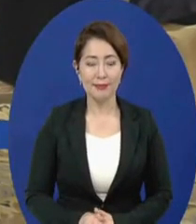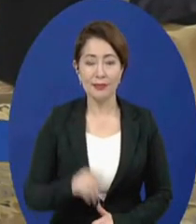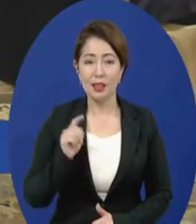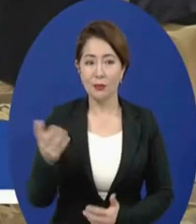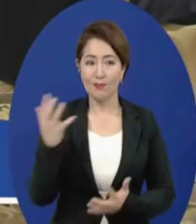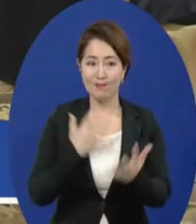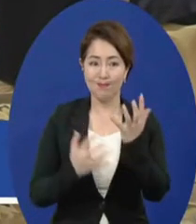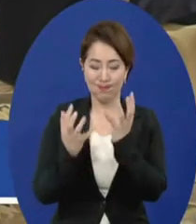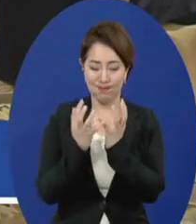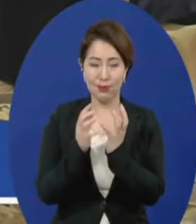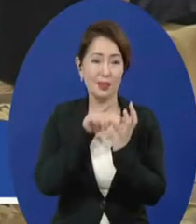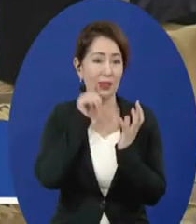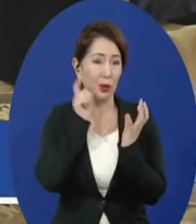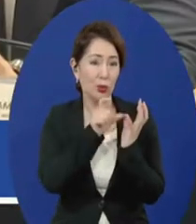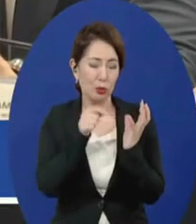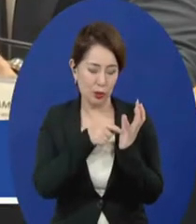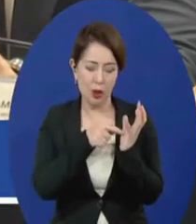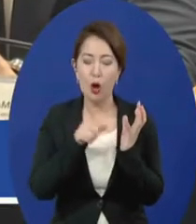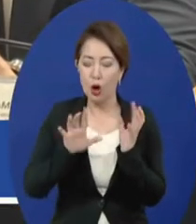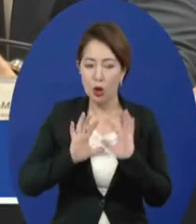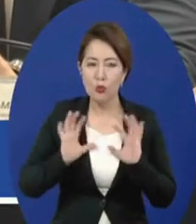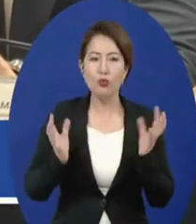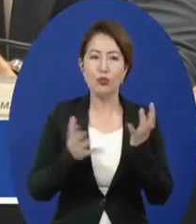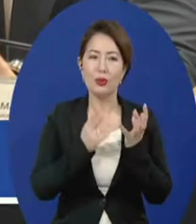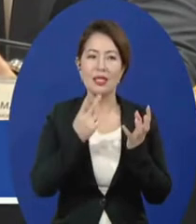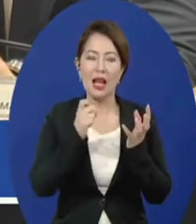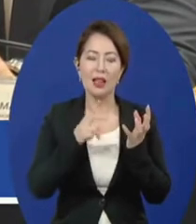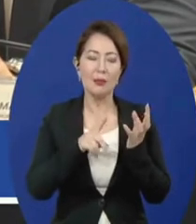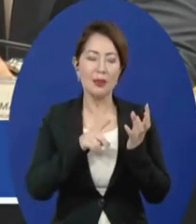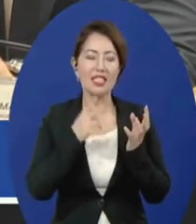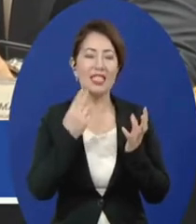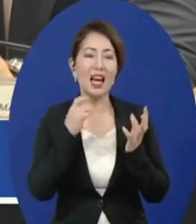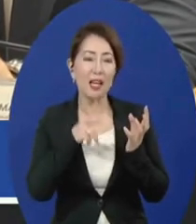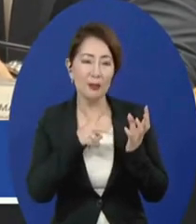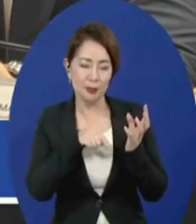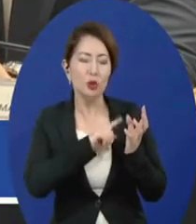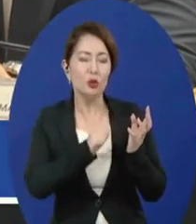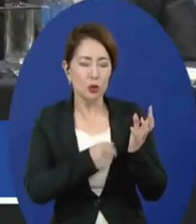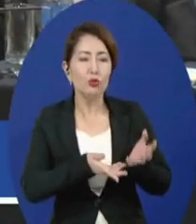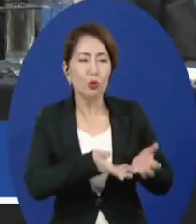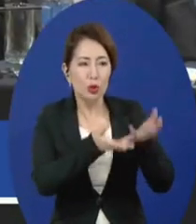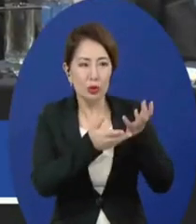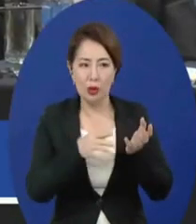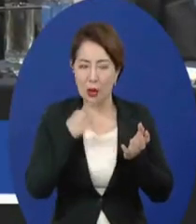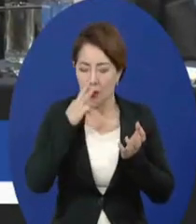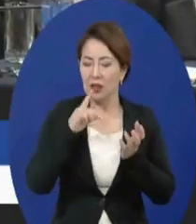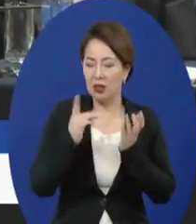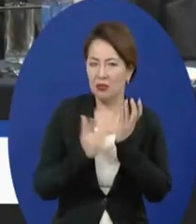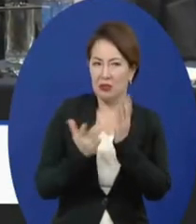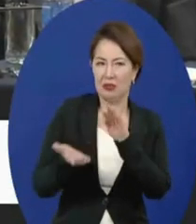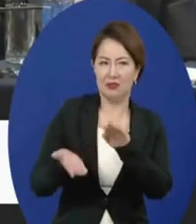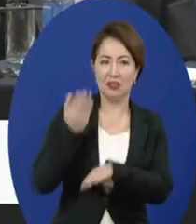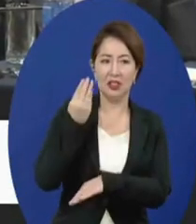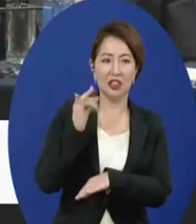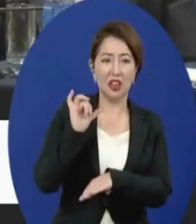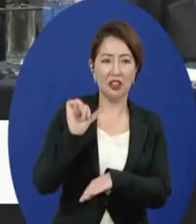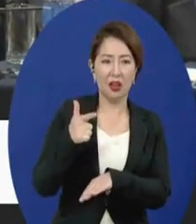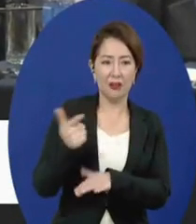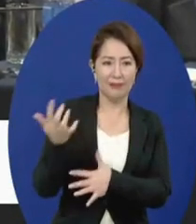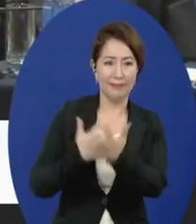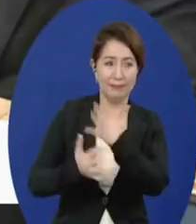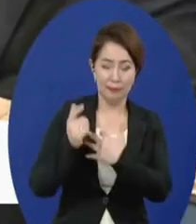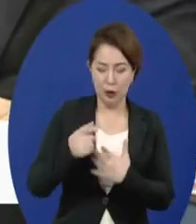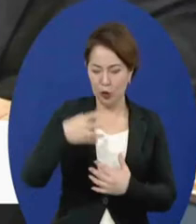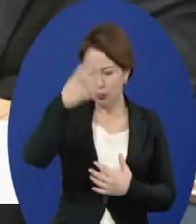Энд цугласан залуусоол салбартаа хүлэн зөвшөөрөгдсөн цаашаад Монголын мэдээллийн технологийн салбарыг дэлхийд гаргах шилдэгүүд гэж хэлж байна.